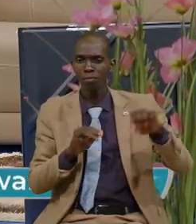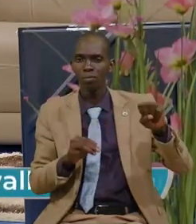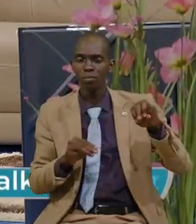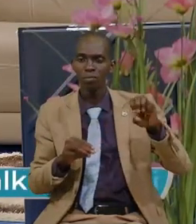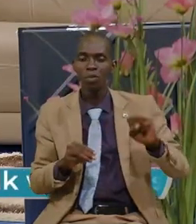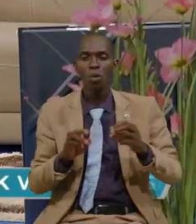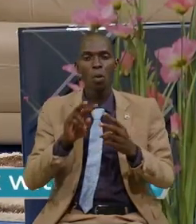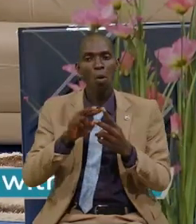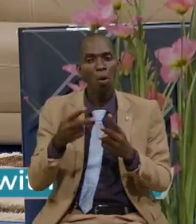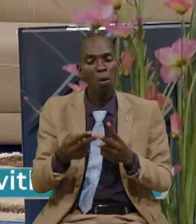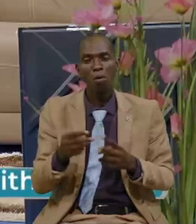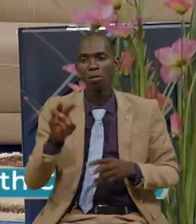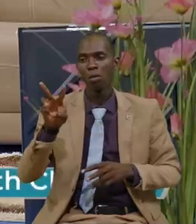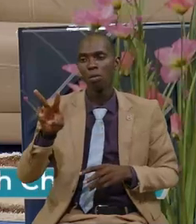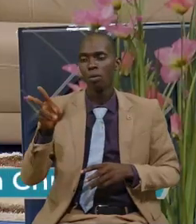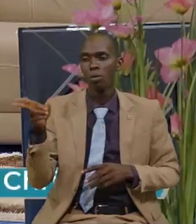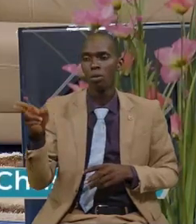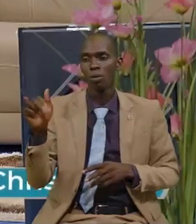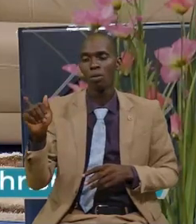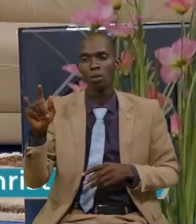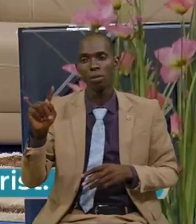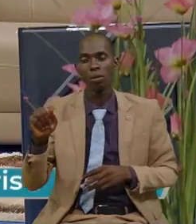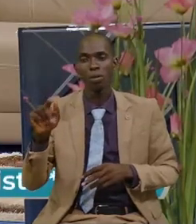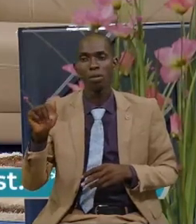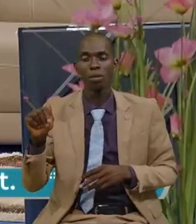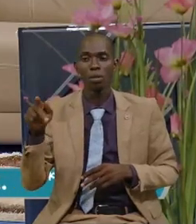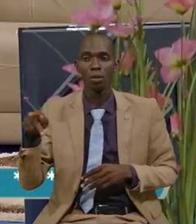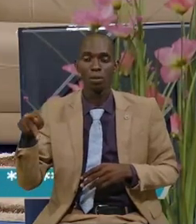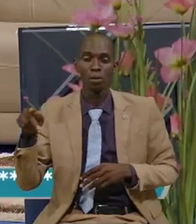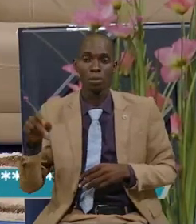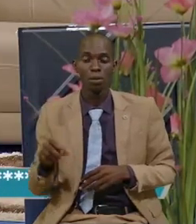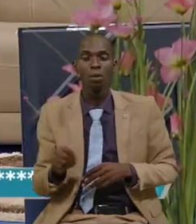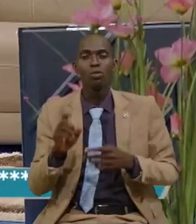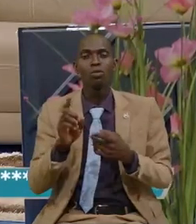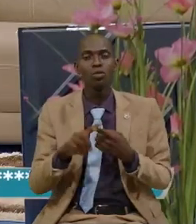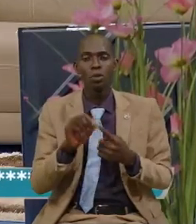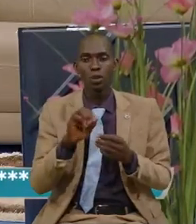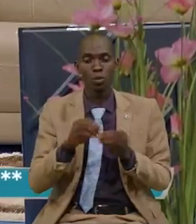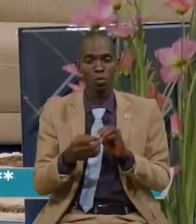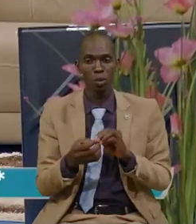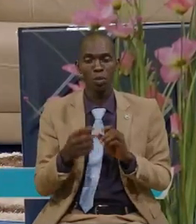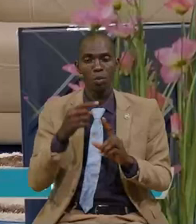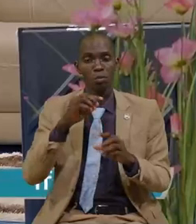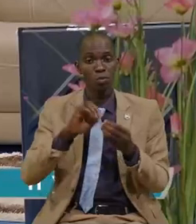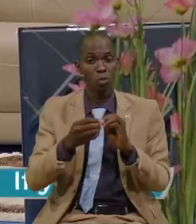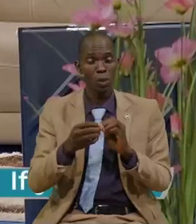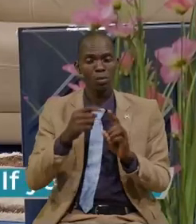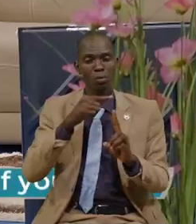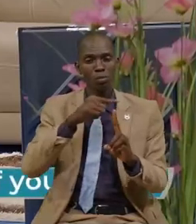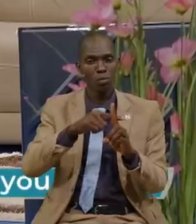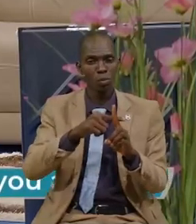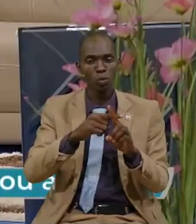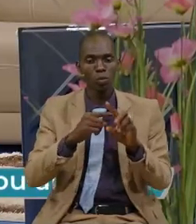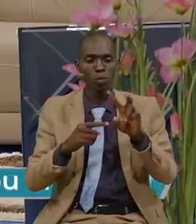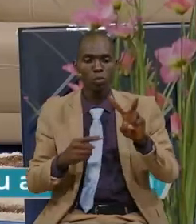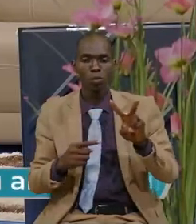SMS ou par WhatsApp au numéro qui est plus